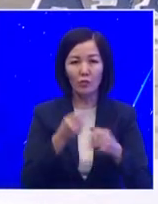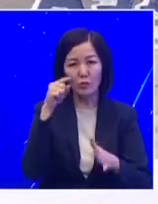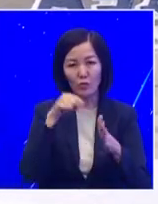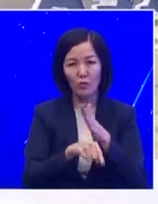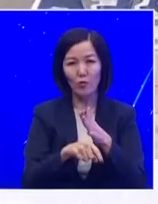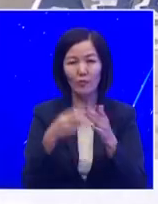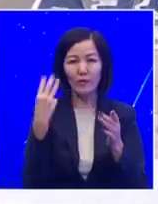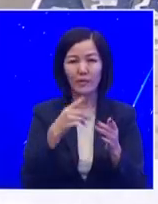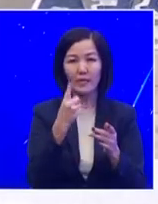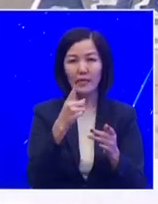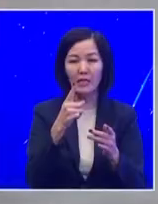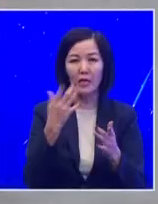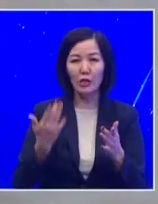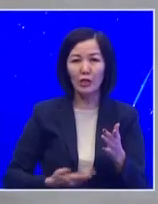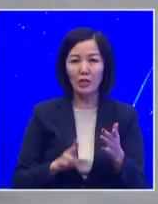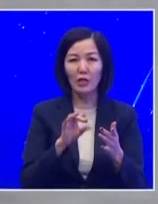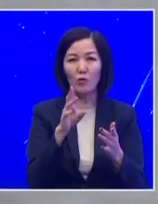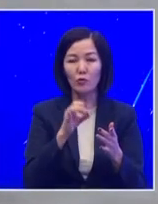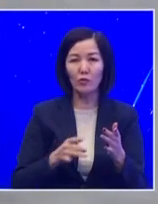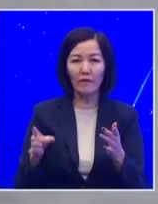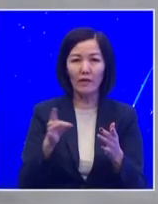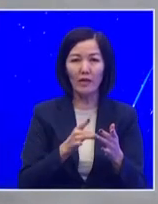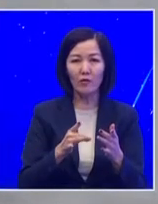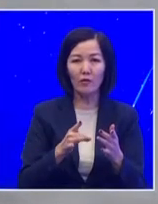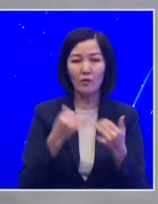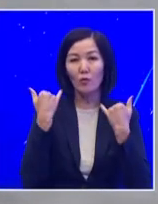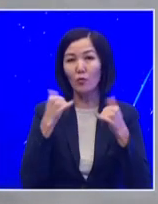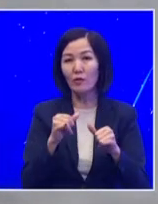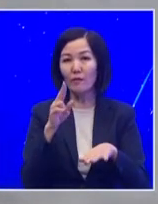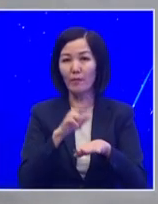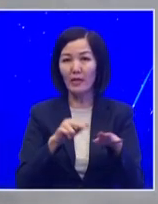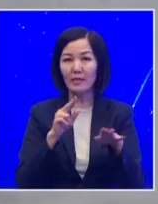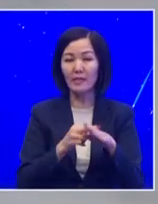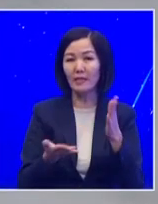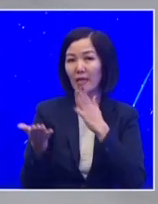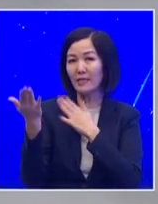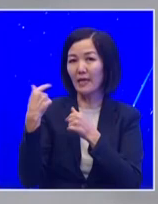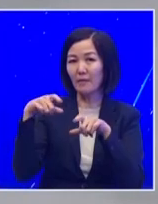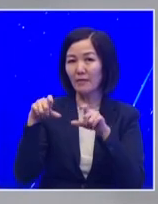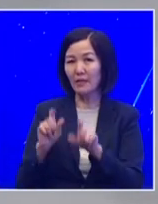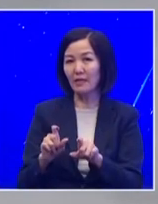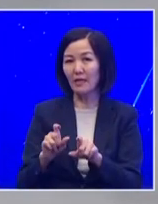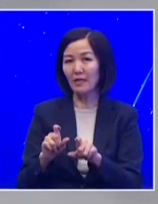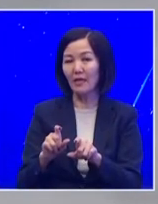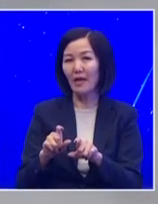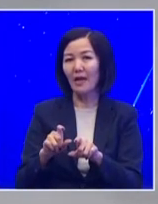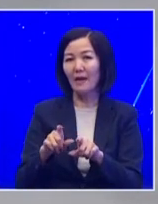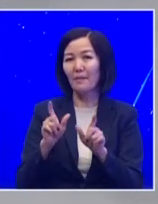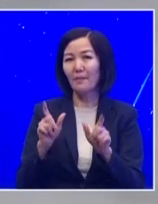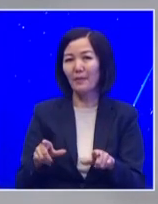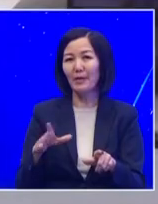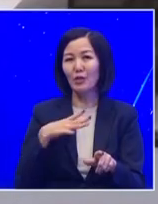находился 31-летний житель Коксусского района. К удивлению полицейских, на заднем сидении в качестве пассажира